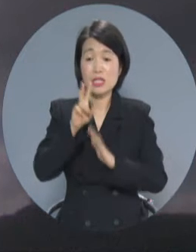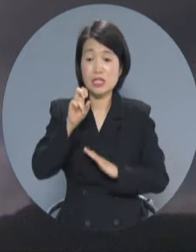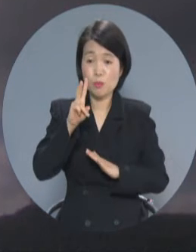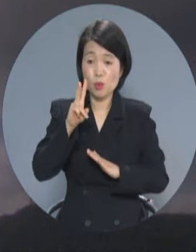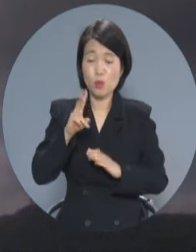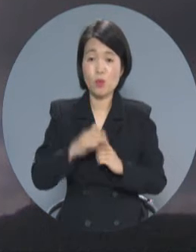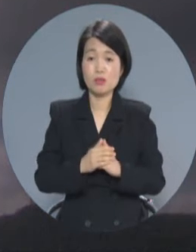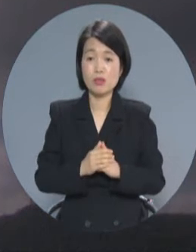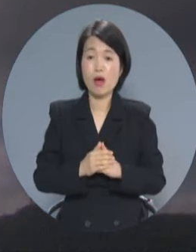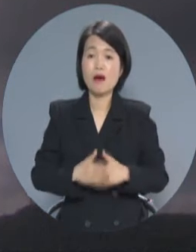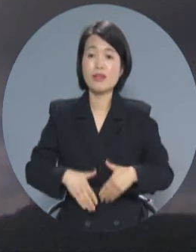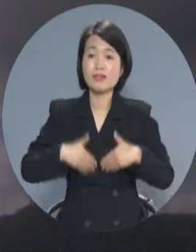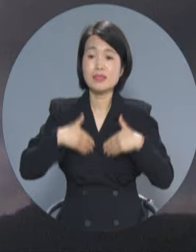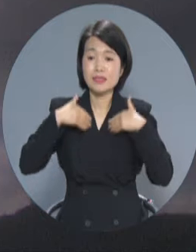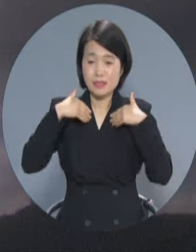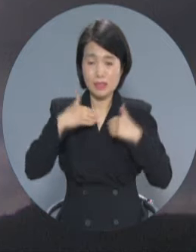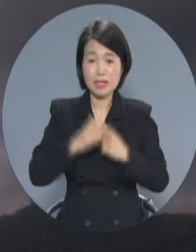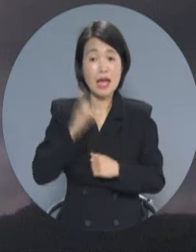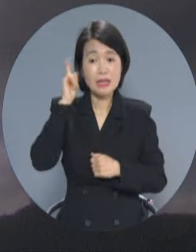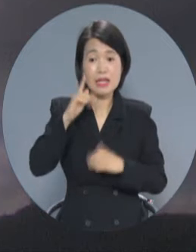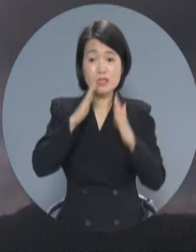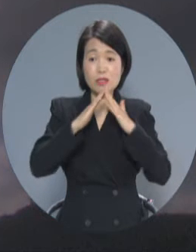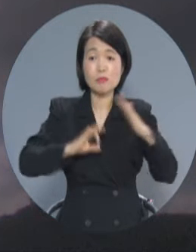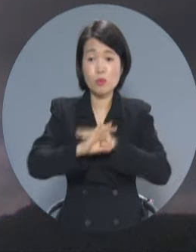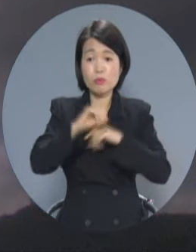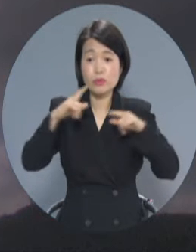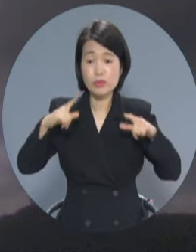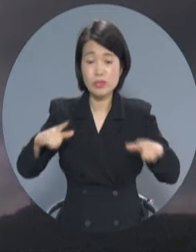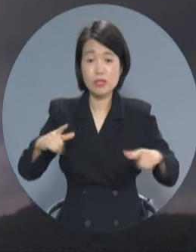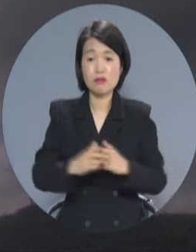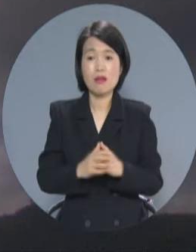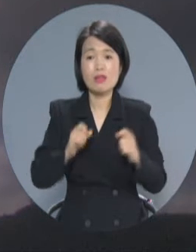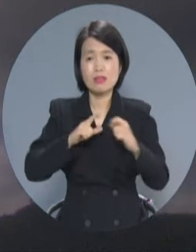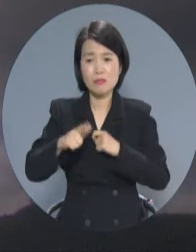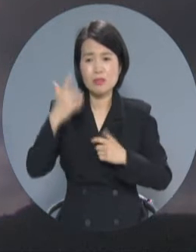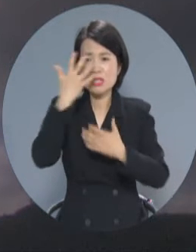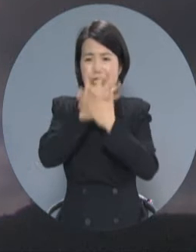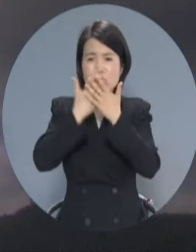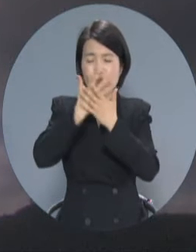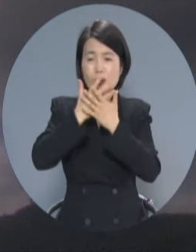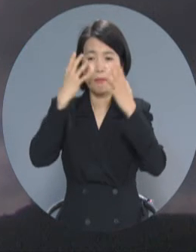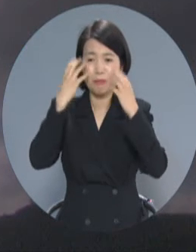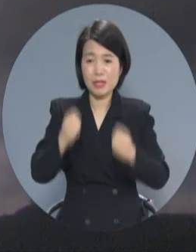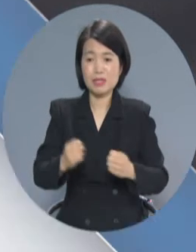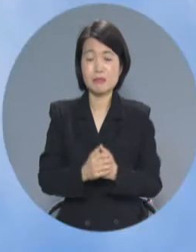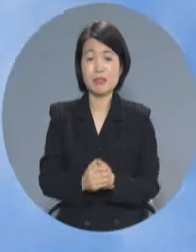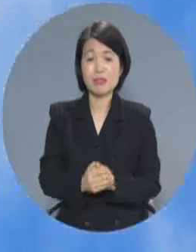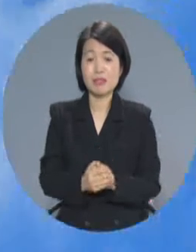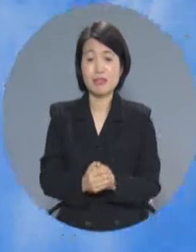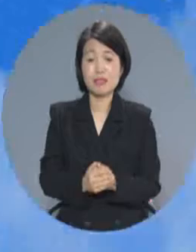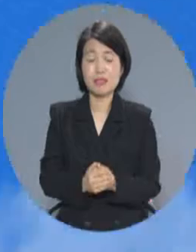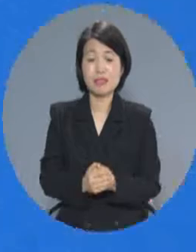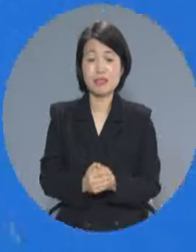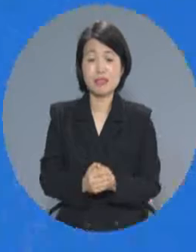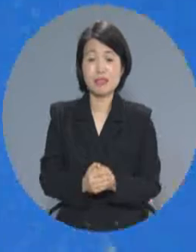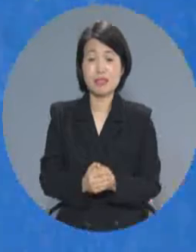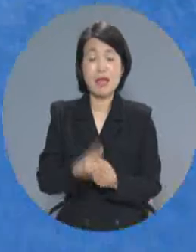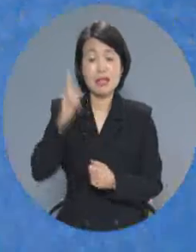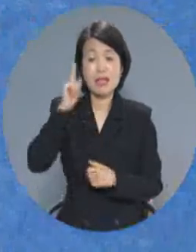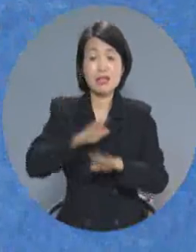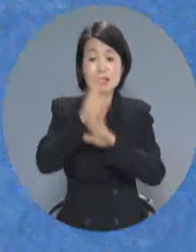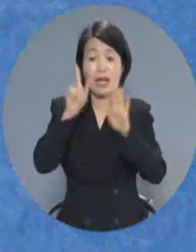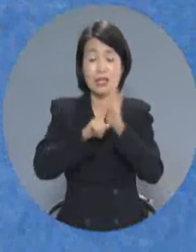까지 올라 폭은 했는데요 내일 전남 동부 지역은 대체로 구름 많은 날씨를 보이겠습니다 내일은